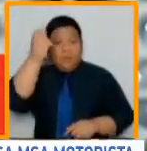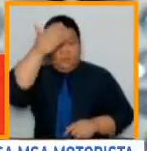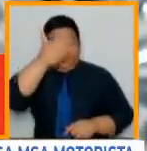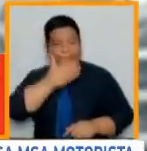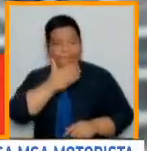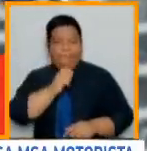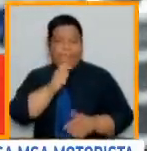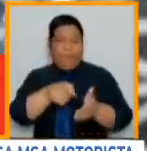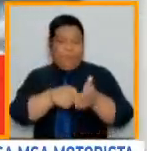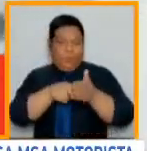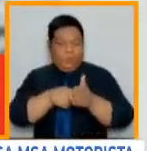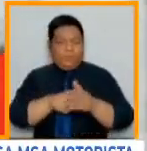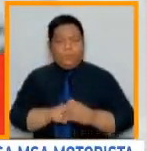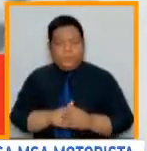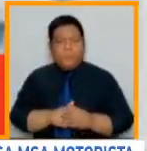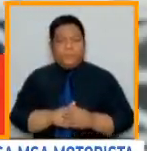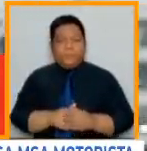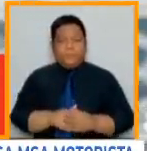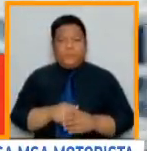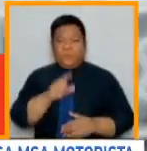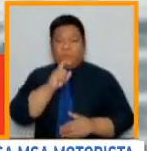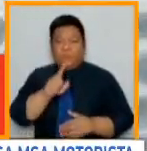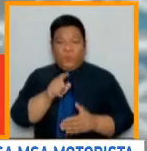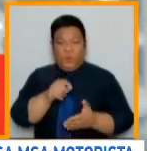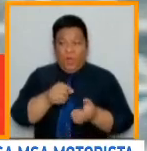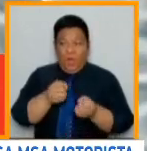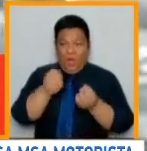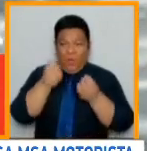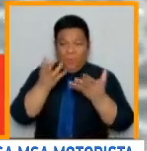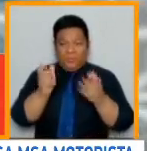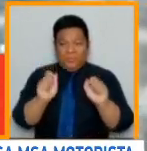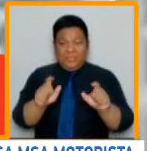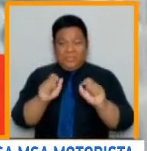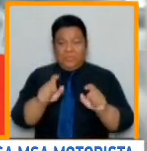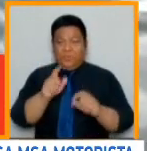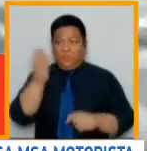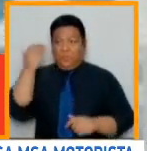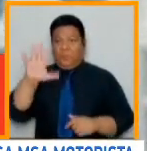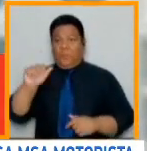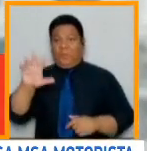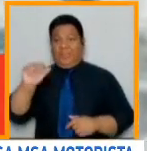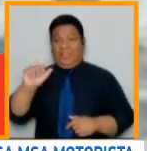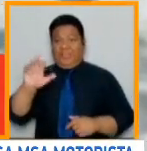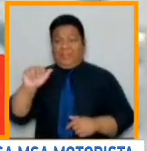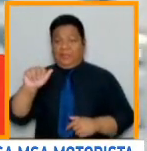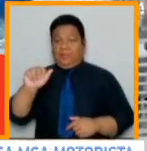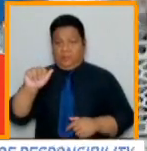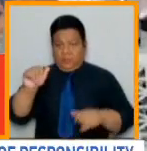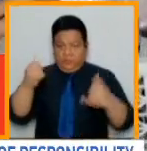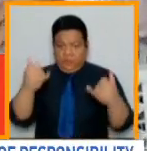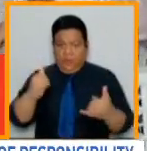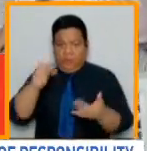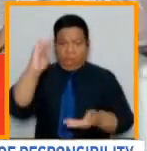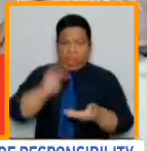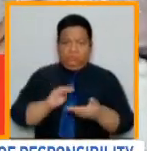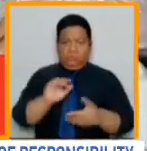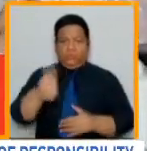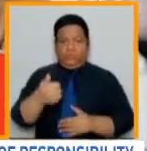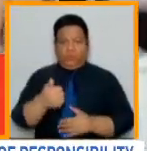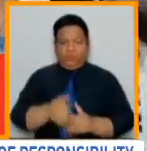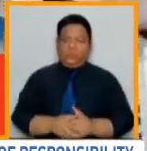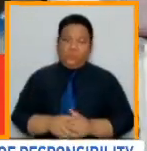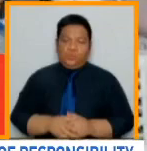rin nga ni Jocelyn ang presyo ng tinda niyang face shield mula 15 pesos nung nakaraang linggo, 10 piso na lang ngayon. Sakaling may